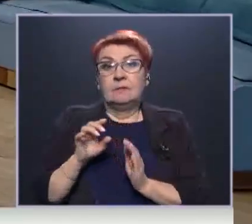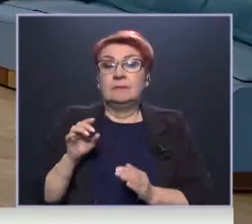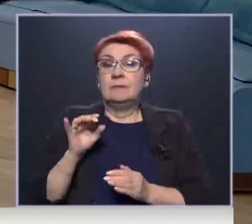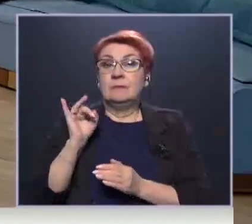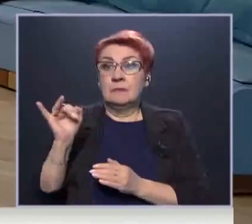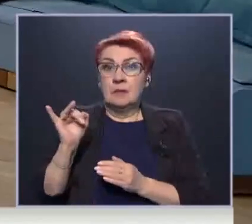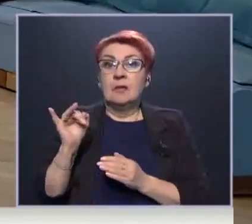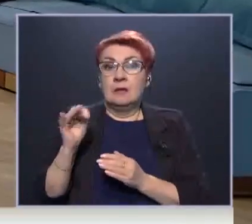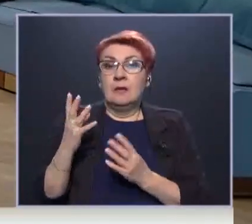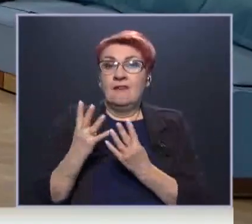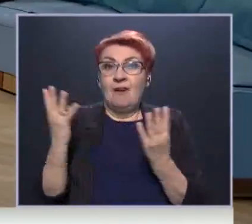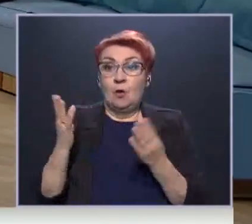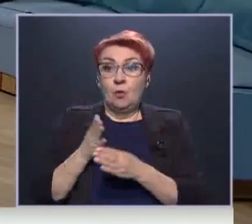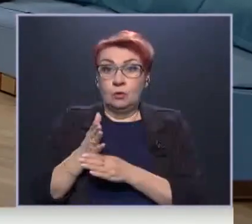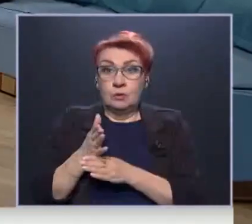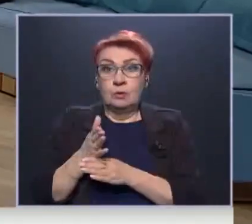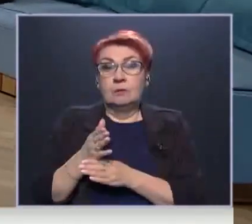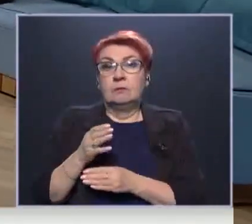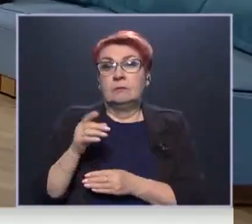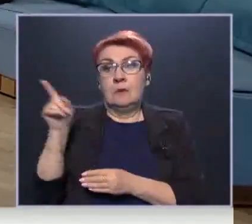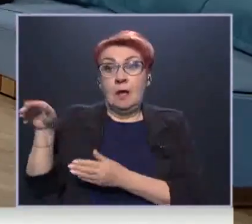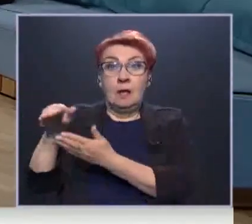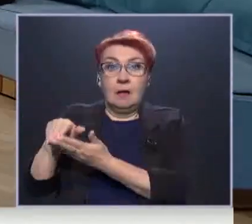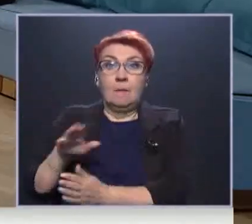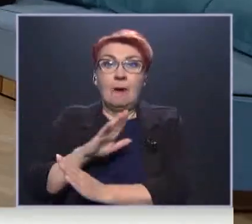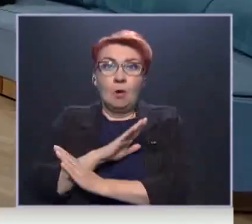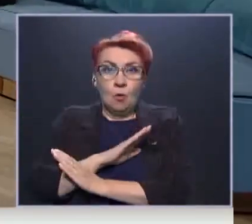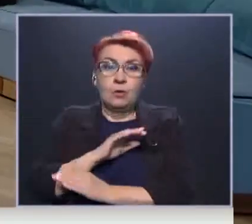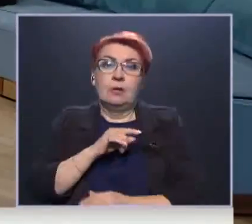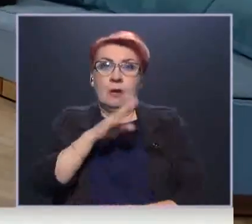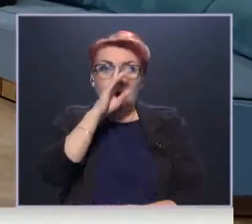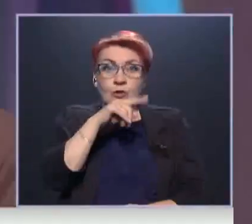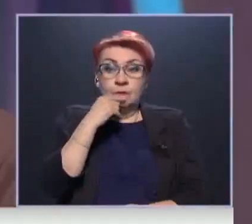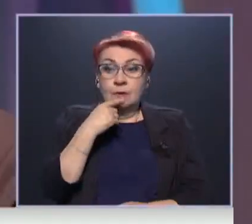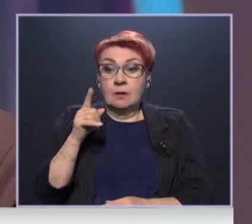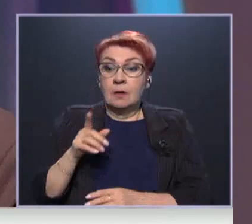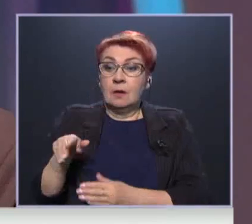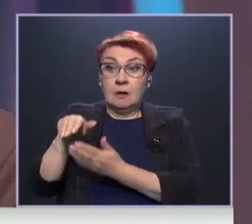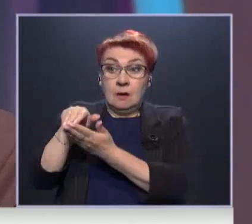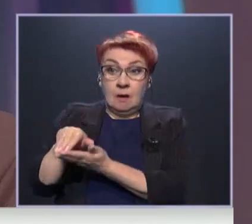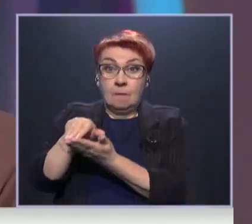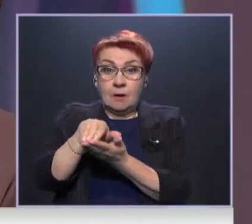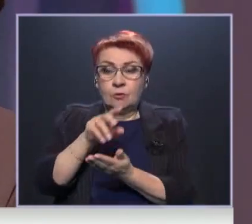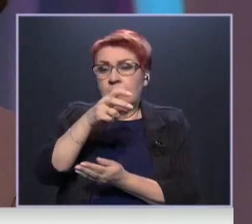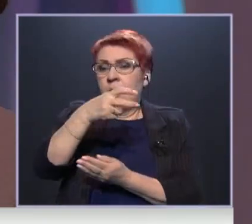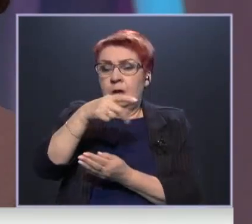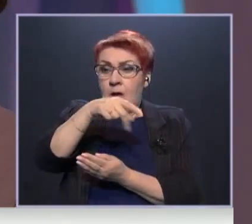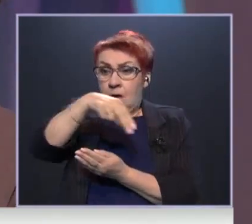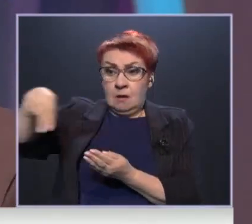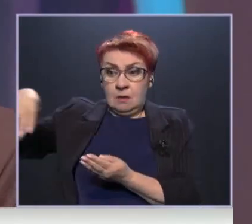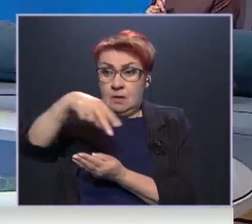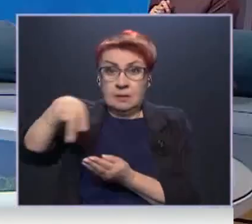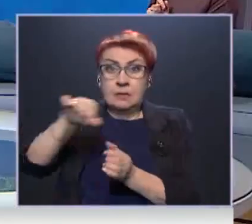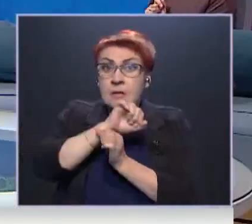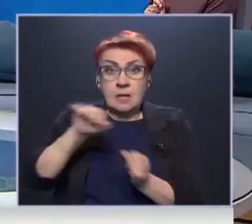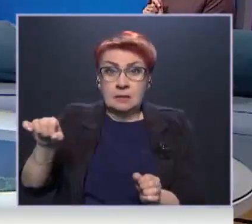погрузки его в стоящий там автобус. Мужчина окликнул меня и сказал, что ни в коем случае нельзя переходить дорогу покойнику, иначе умрешь. Или что-то типа того, а я в это